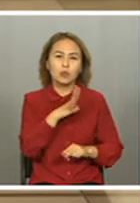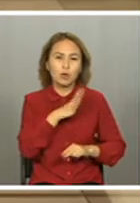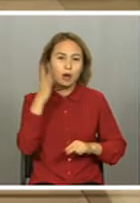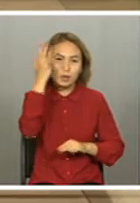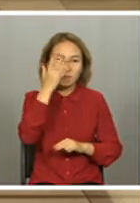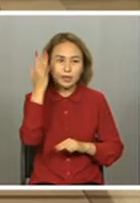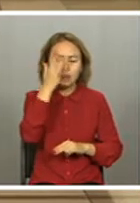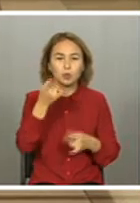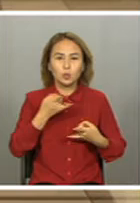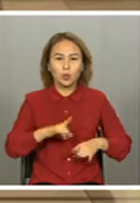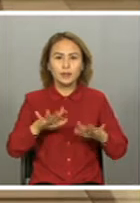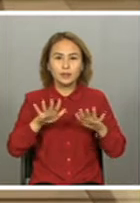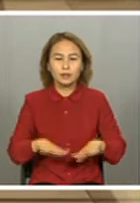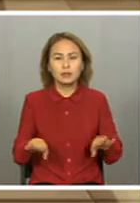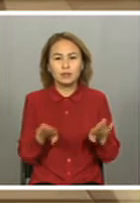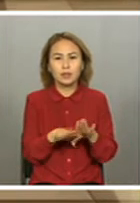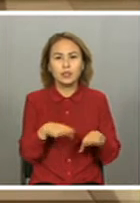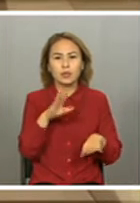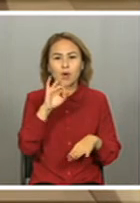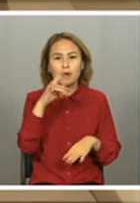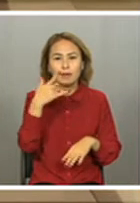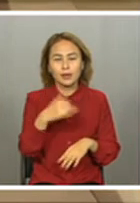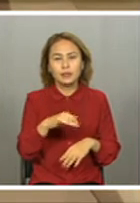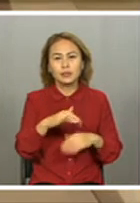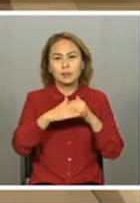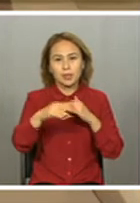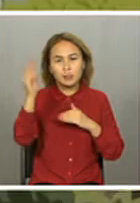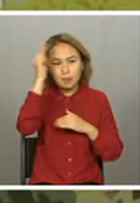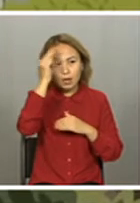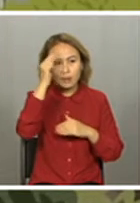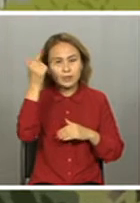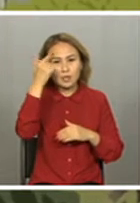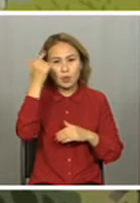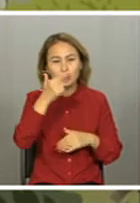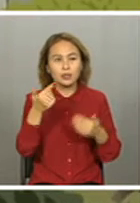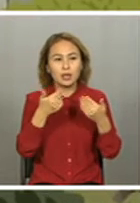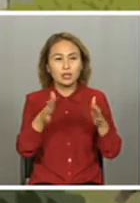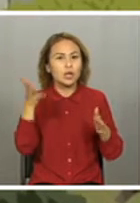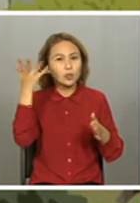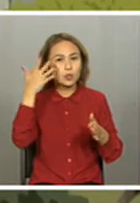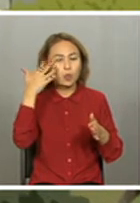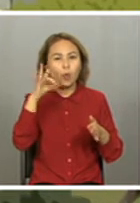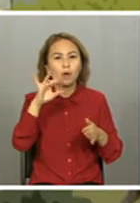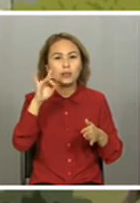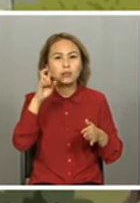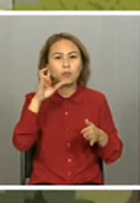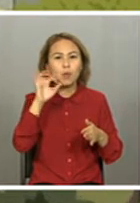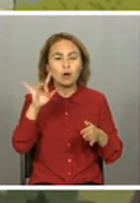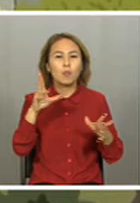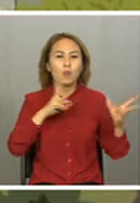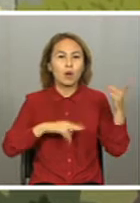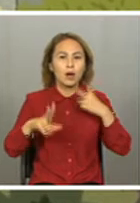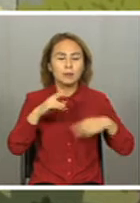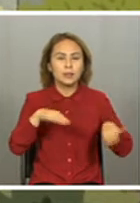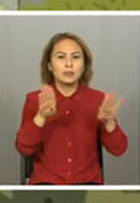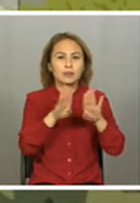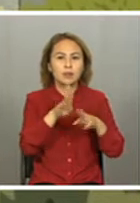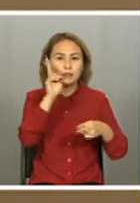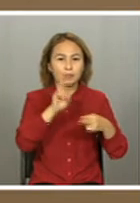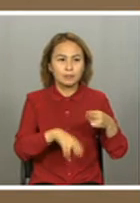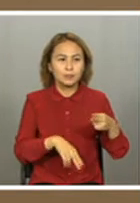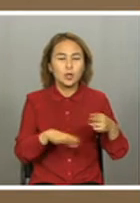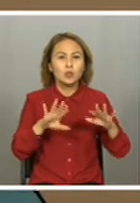туған елі Торғайда ауыл молдасынан білім алып, сауатын ашқан соң Орынбордағы мұғалімдер семинариясын бітіреді.